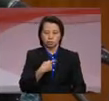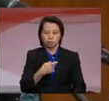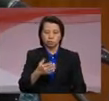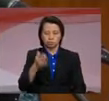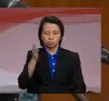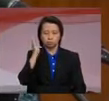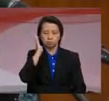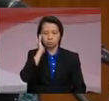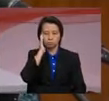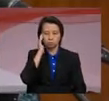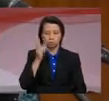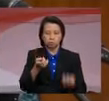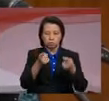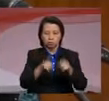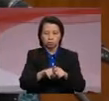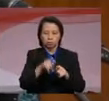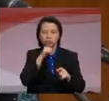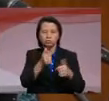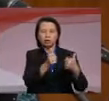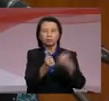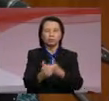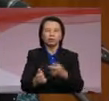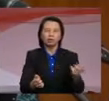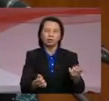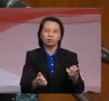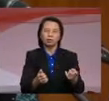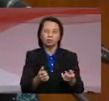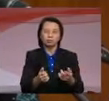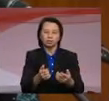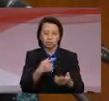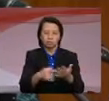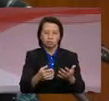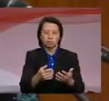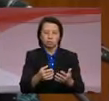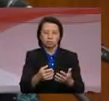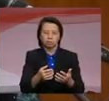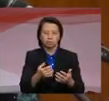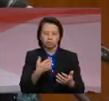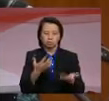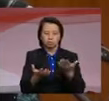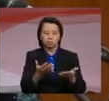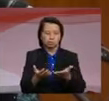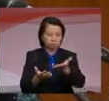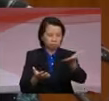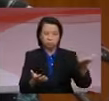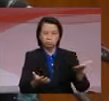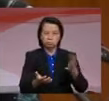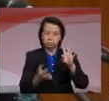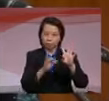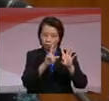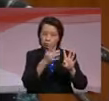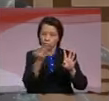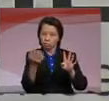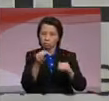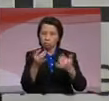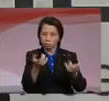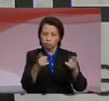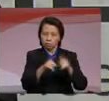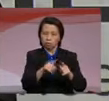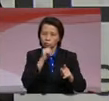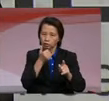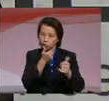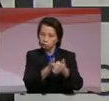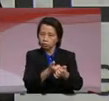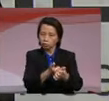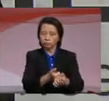data berlakunya ketidakpatuhan. Mungkin datanya tinggi, mungkin peratusannya tinggi dalam kalangan ini. Ya, jadi kalau kita lihat yang